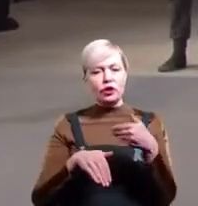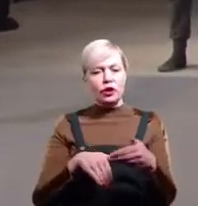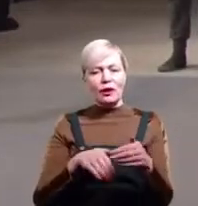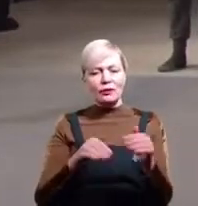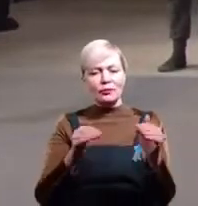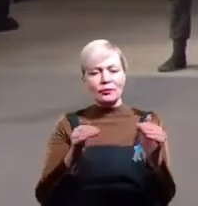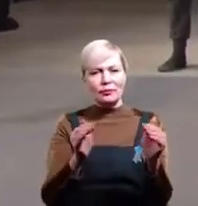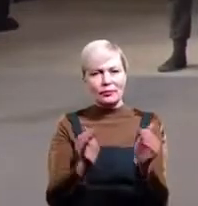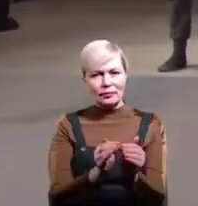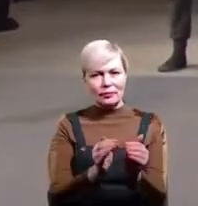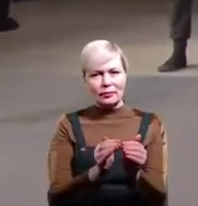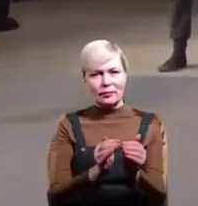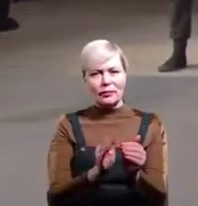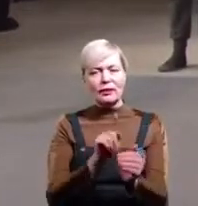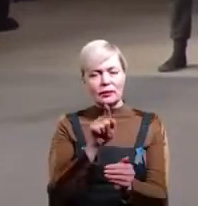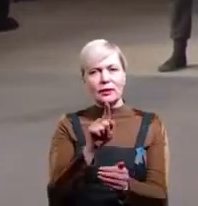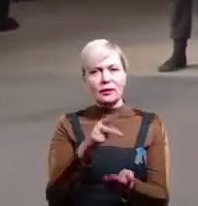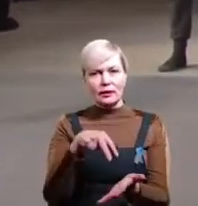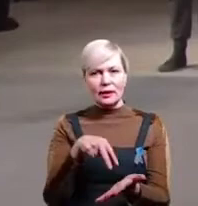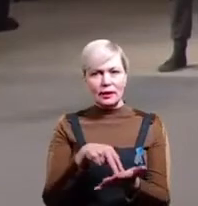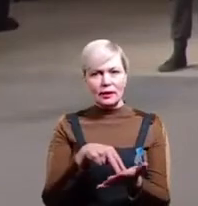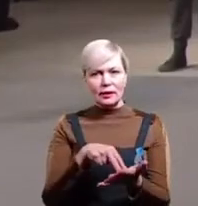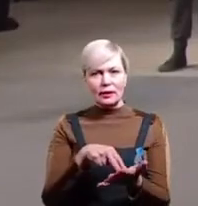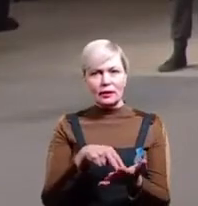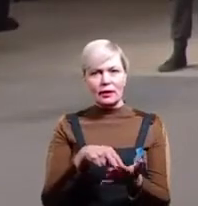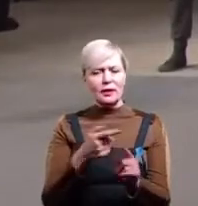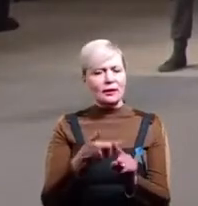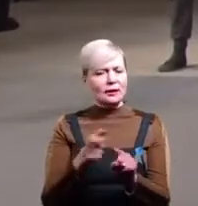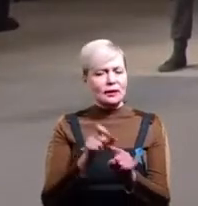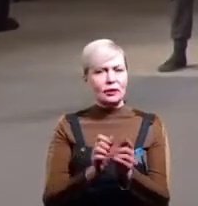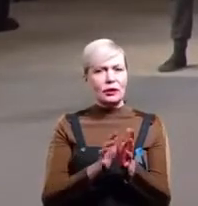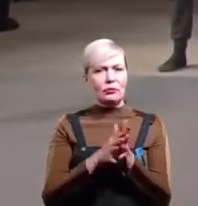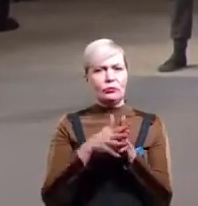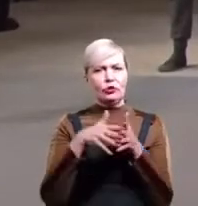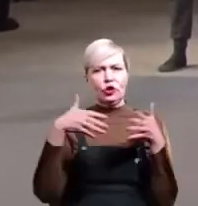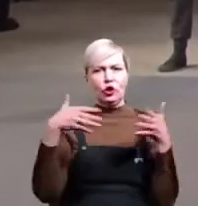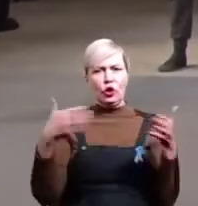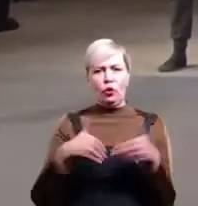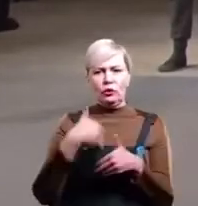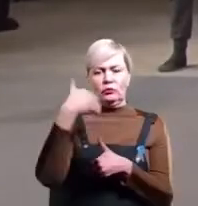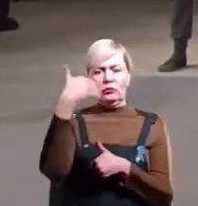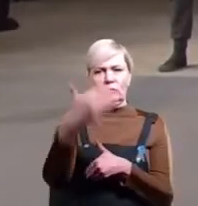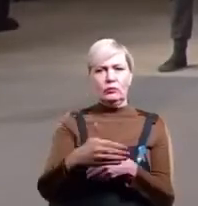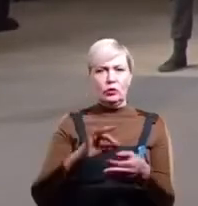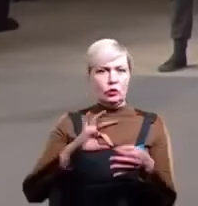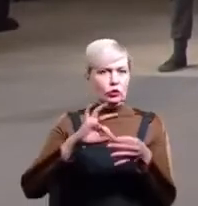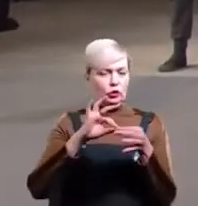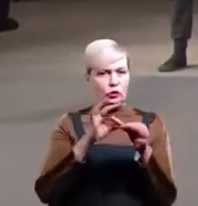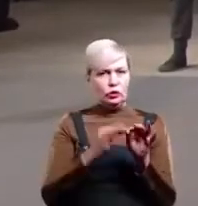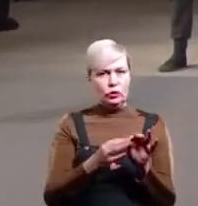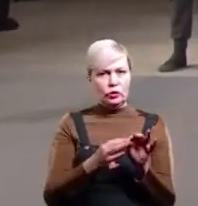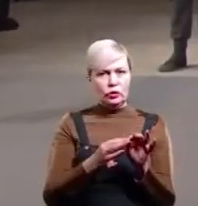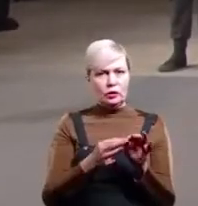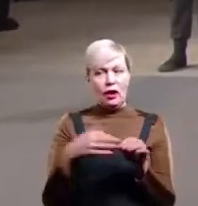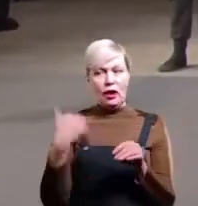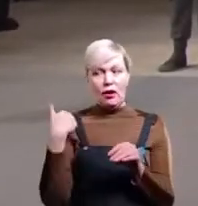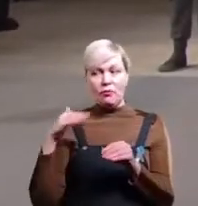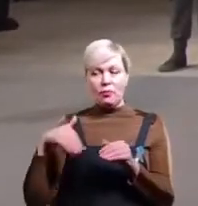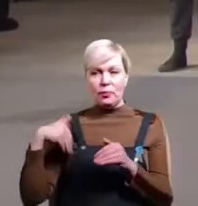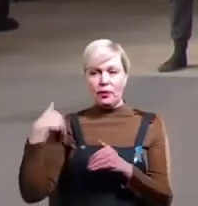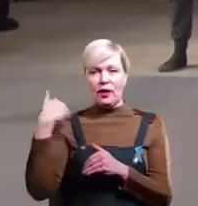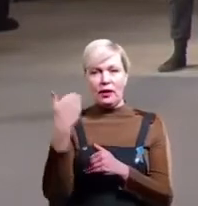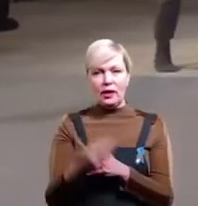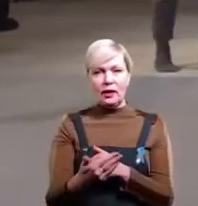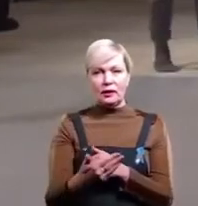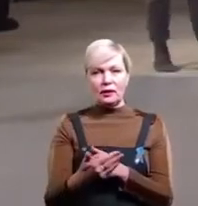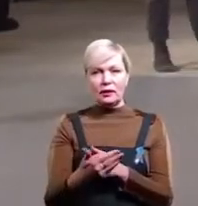стоишь. Да. Ты слишком широкий, получается, типа сложно. Правая. Правая. Раз. Вот, раз, не,